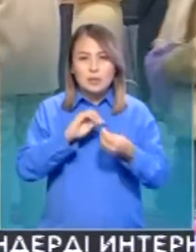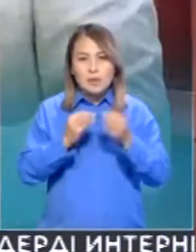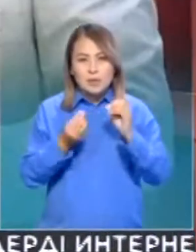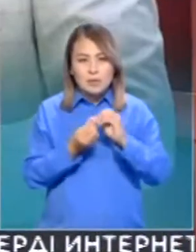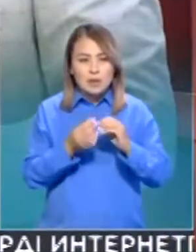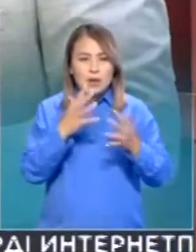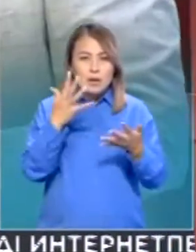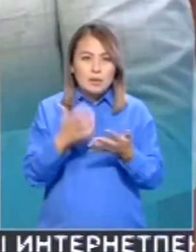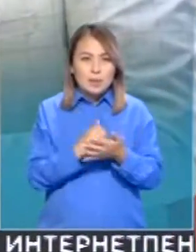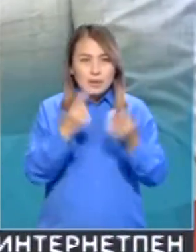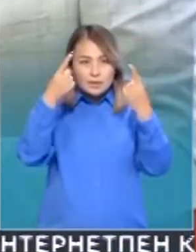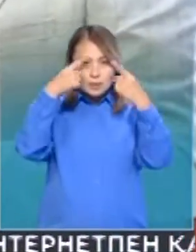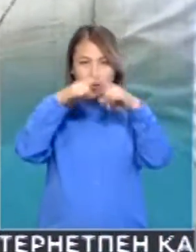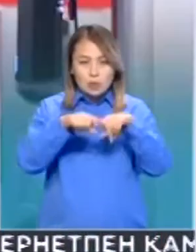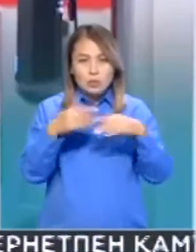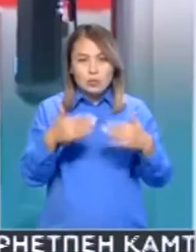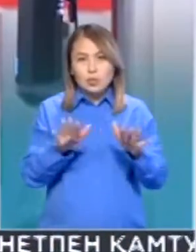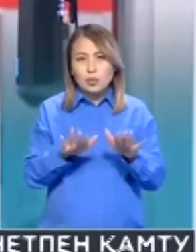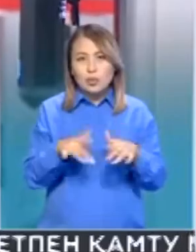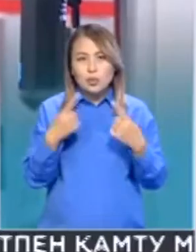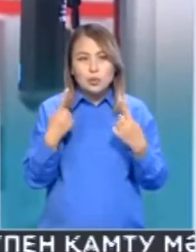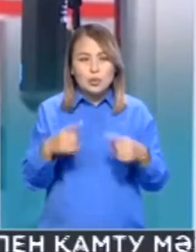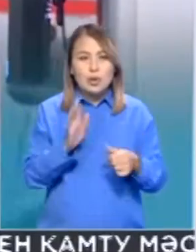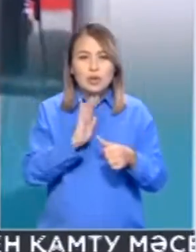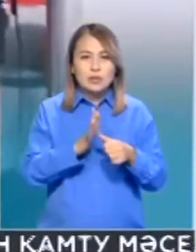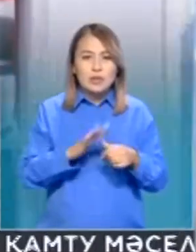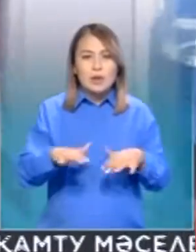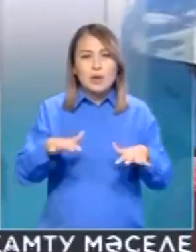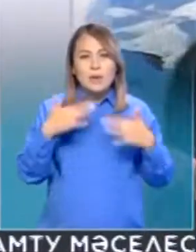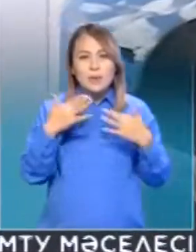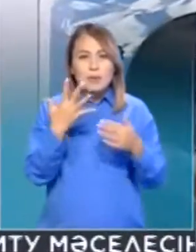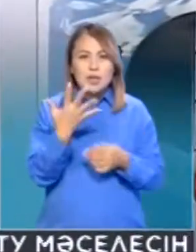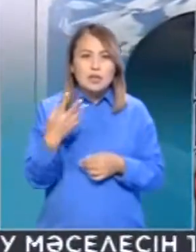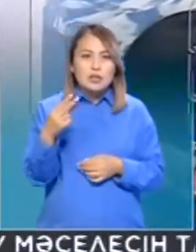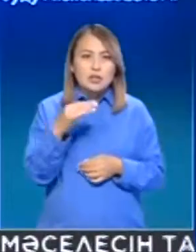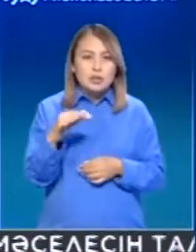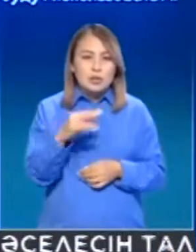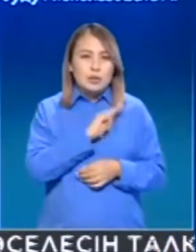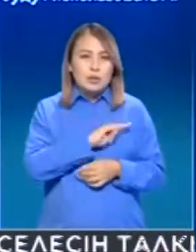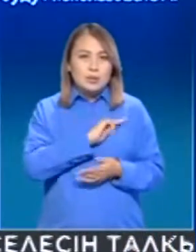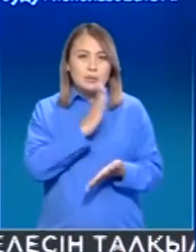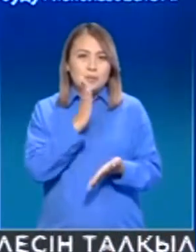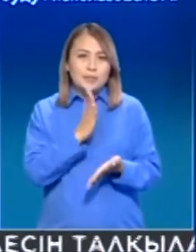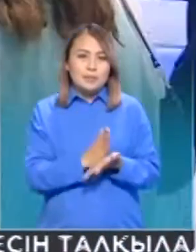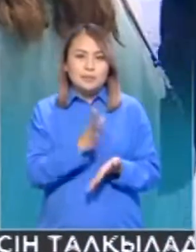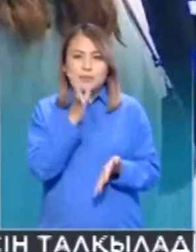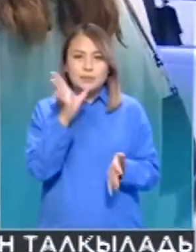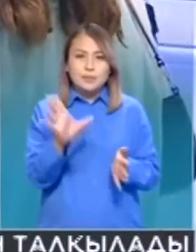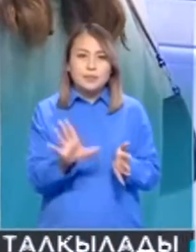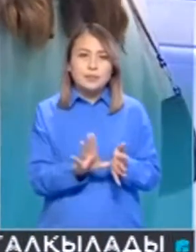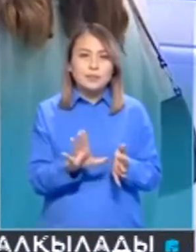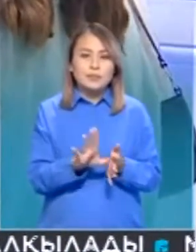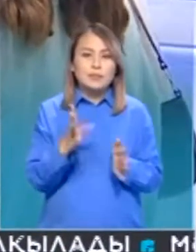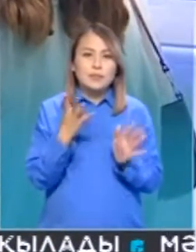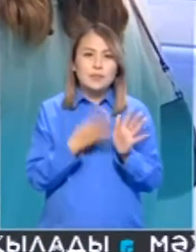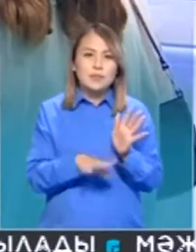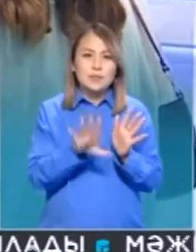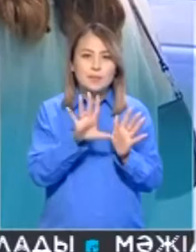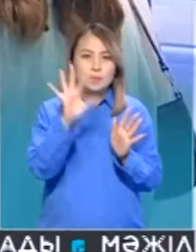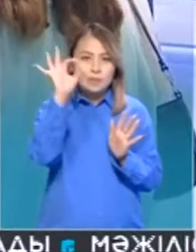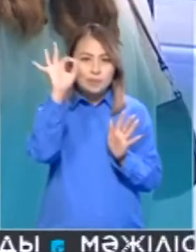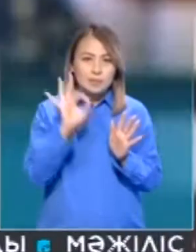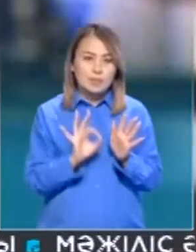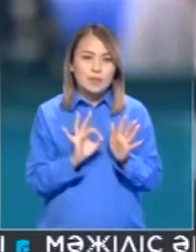орталығына арналған технологиялардың орны бөлек. Салқындатқыш құрылғылар 5G арқылы жұмыс істейді. Бірақ электр энергиясын 95% аз